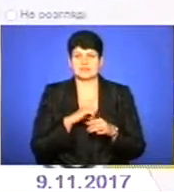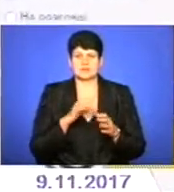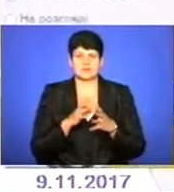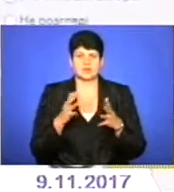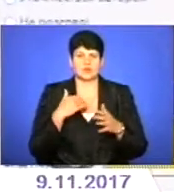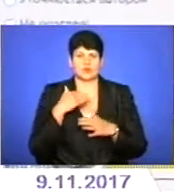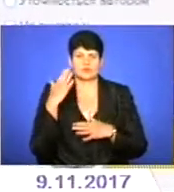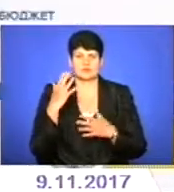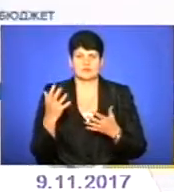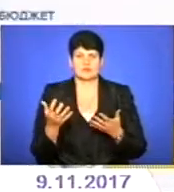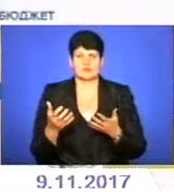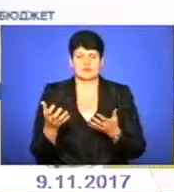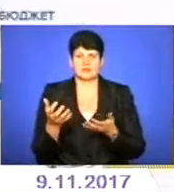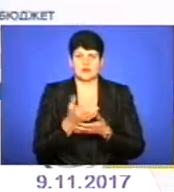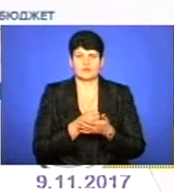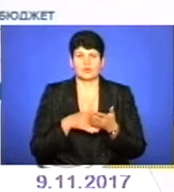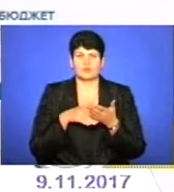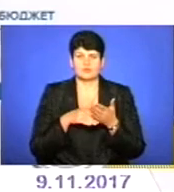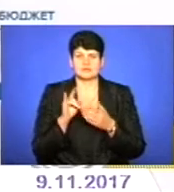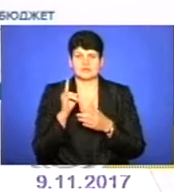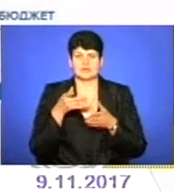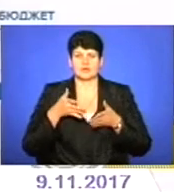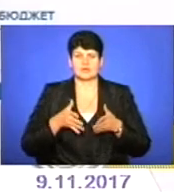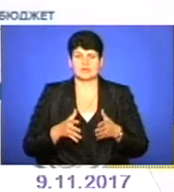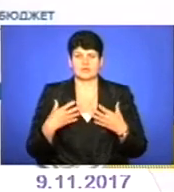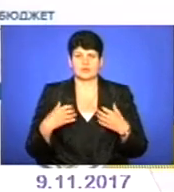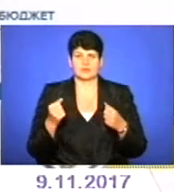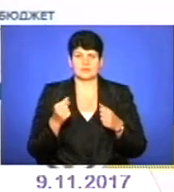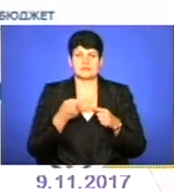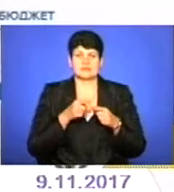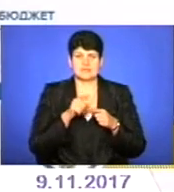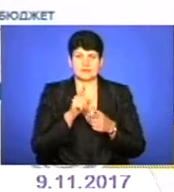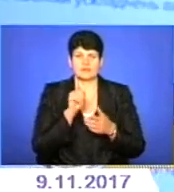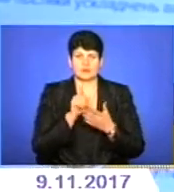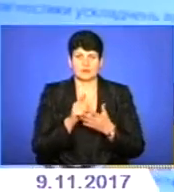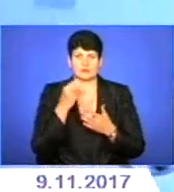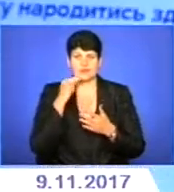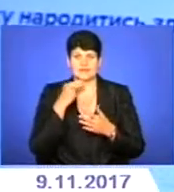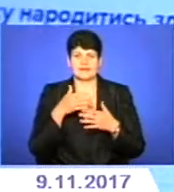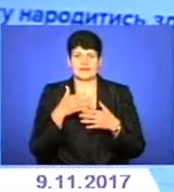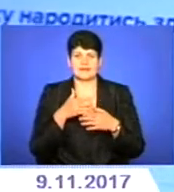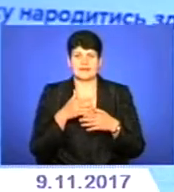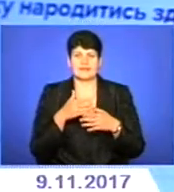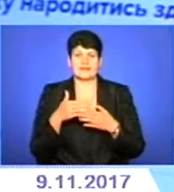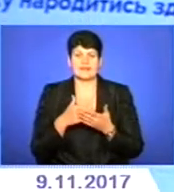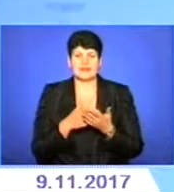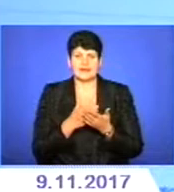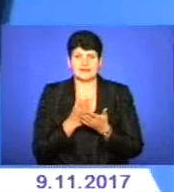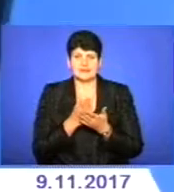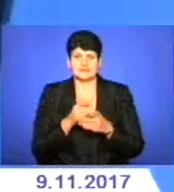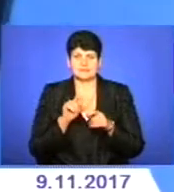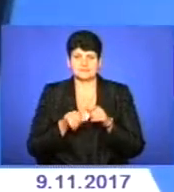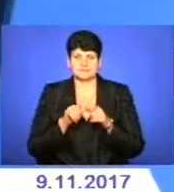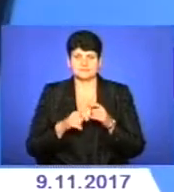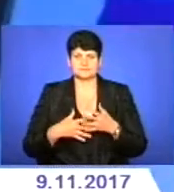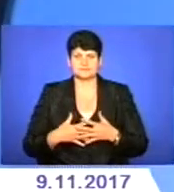голосів набрав «Допоможи малюку народитись здоровим», реалізація якого має покращити якість діагностики порушень стану плоду під час вагітності.